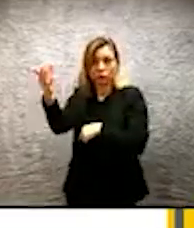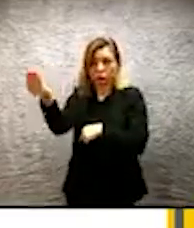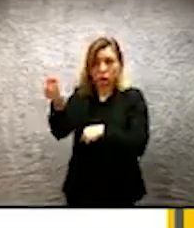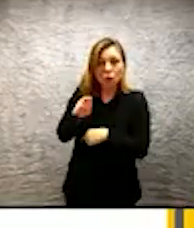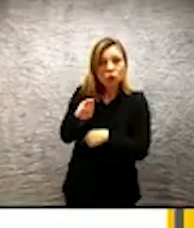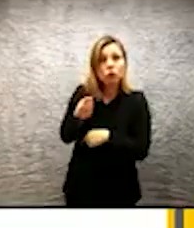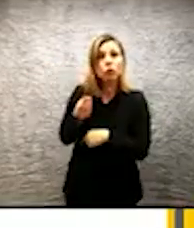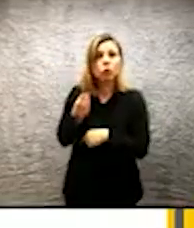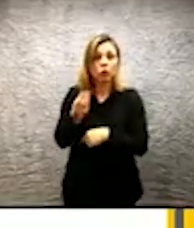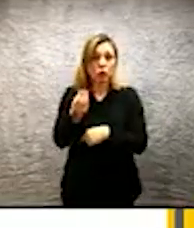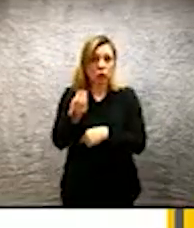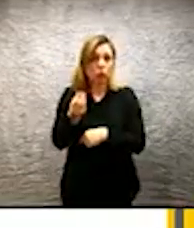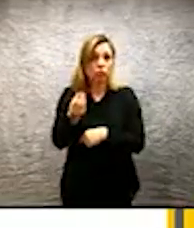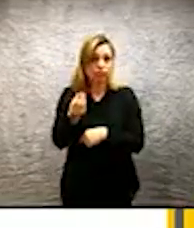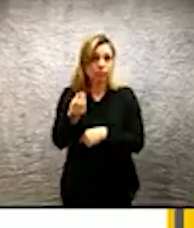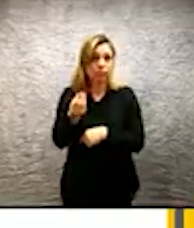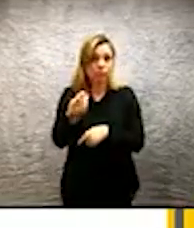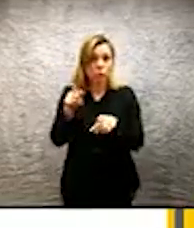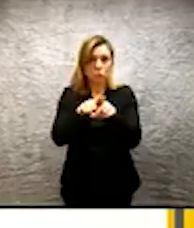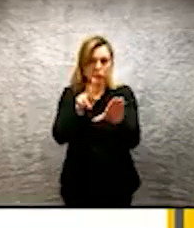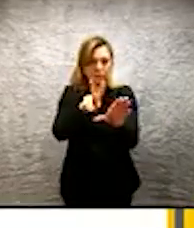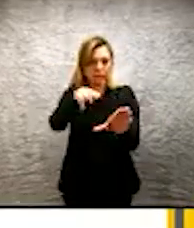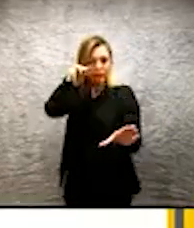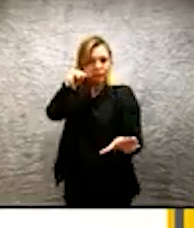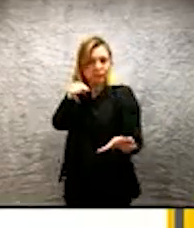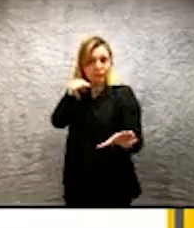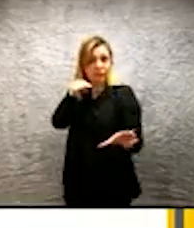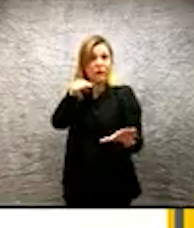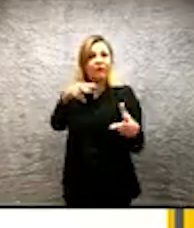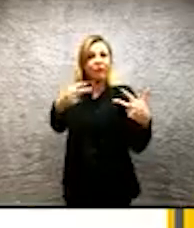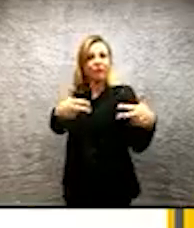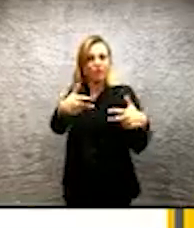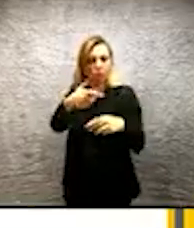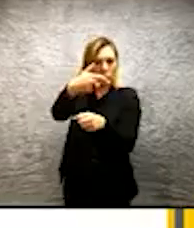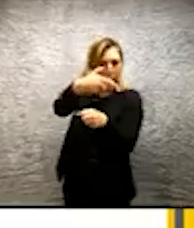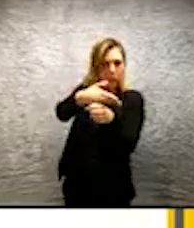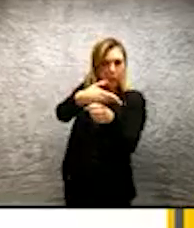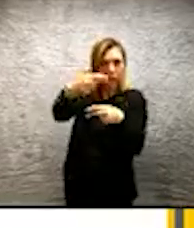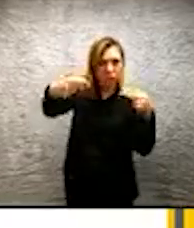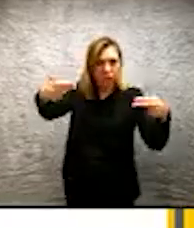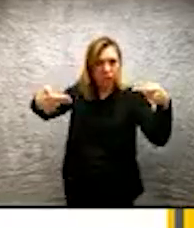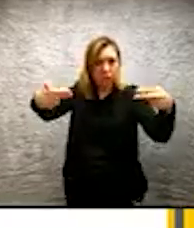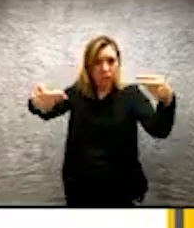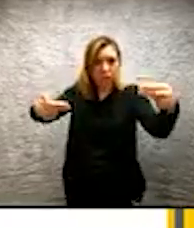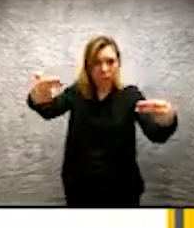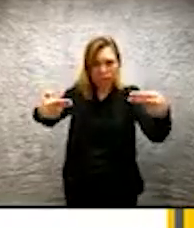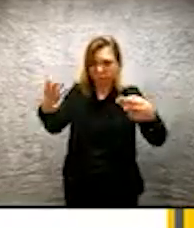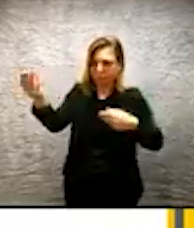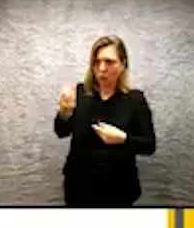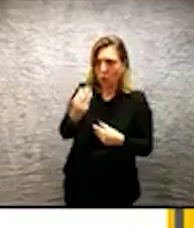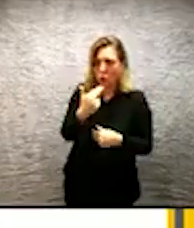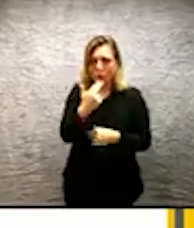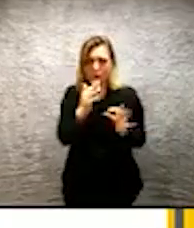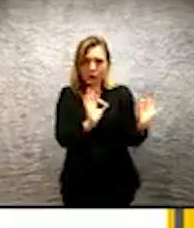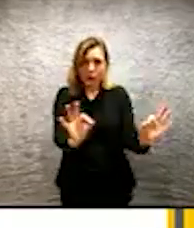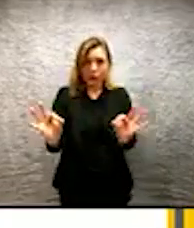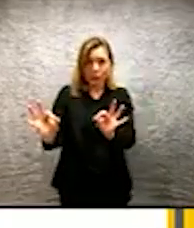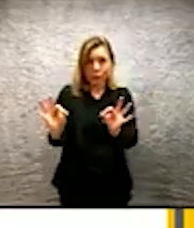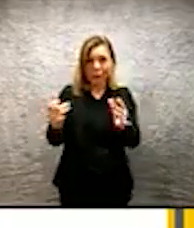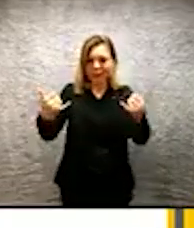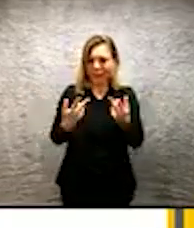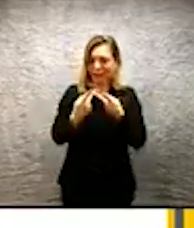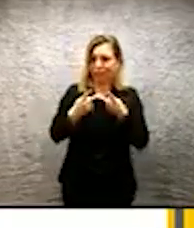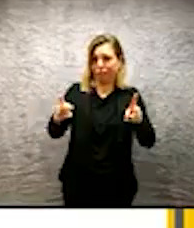d'optimiser la vidéoprotection. Donc on a déployé sur Vambrochy, et merci